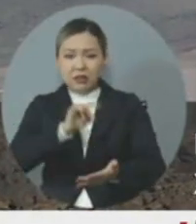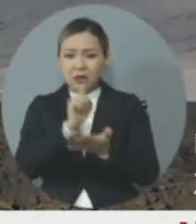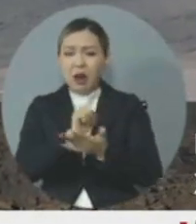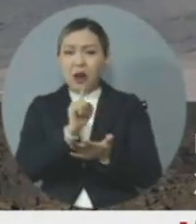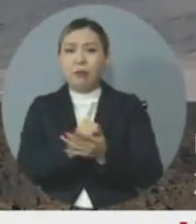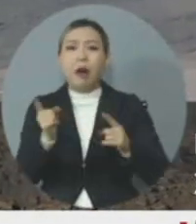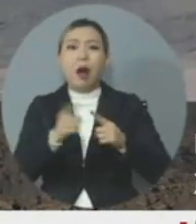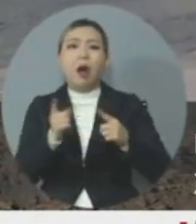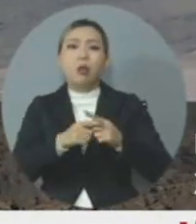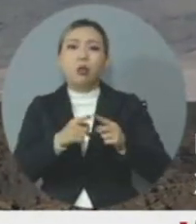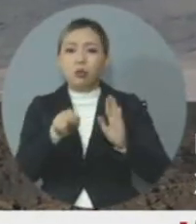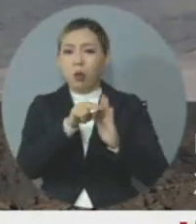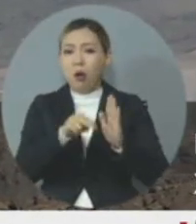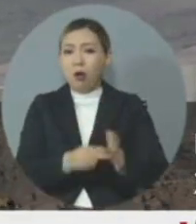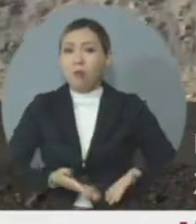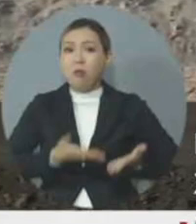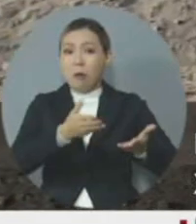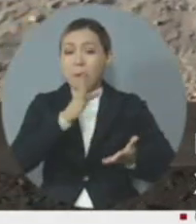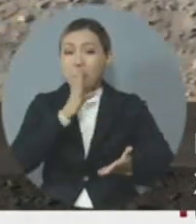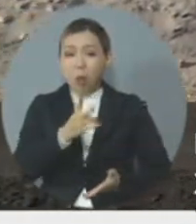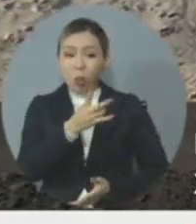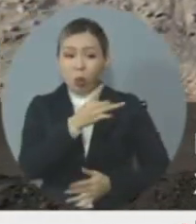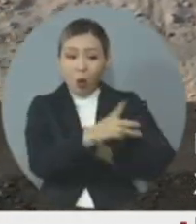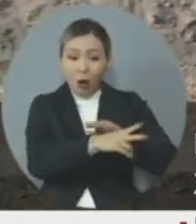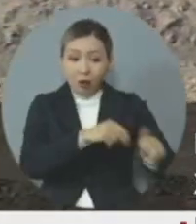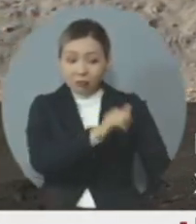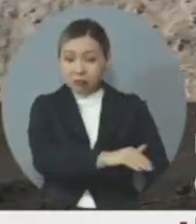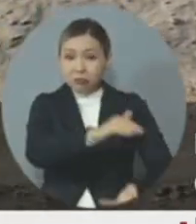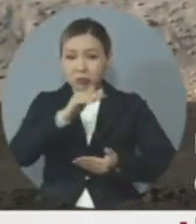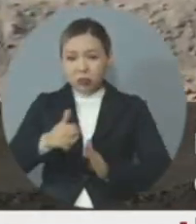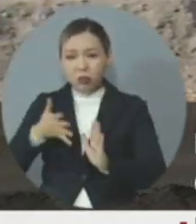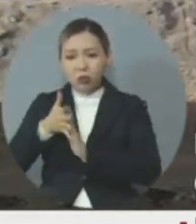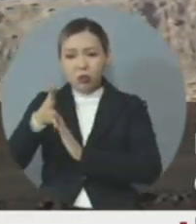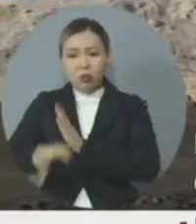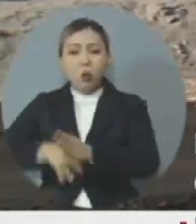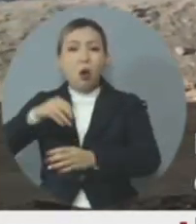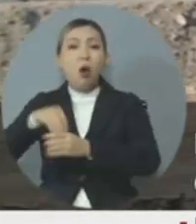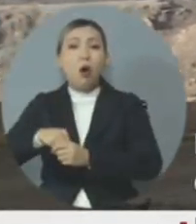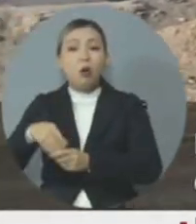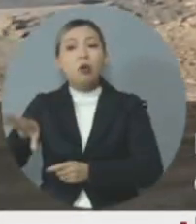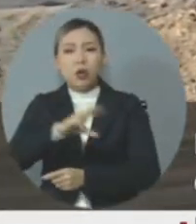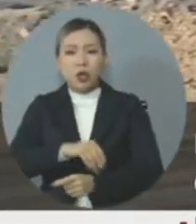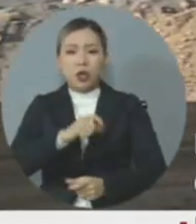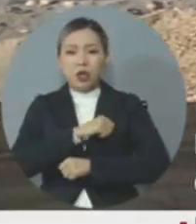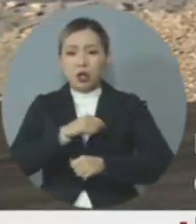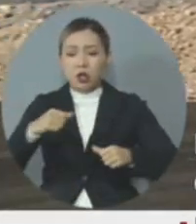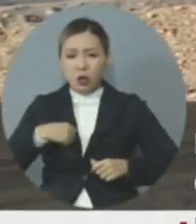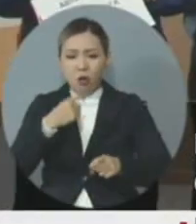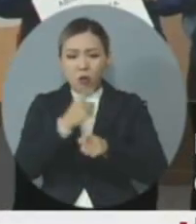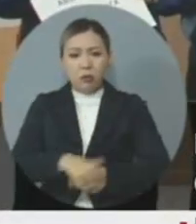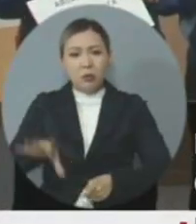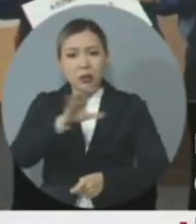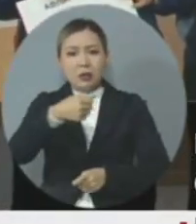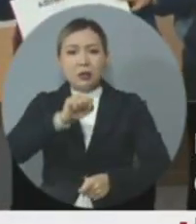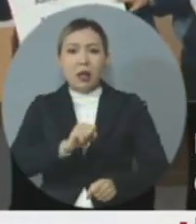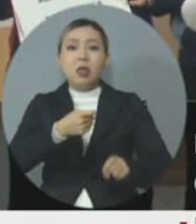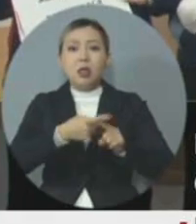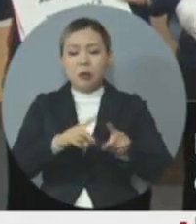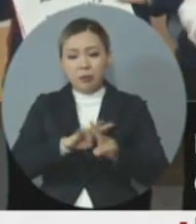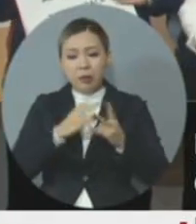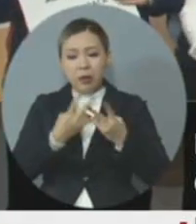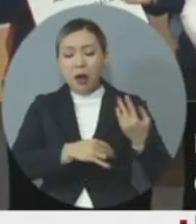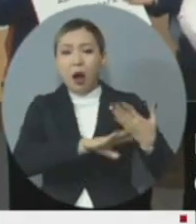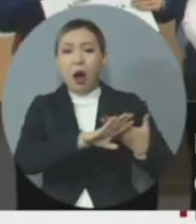Нүүрсний хулгай мөнгийг хүү алдангийн хам төсөвт эргүүлэн авч төсвийн тодтгол хийх замаар иргэд хөдөлмөрчдийн цалин хөлсийг нэмэгдүүлэх, нийгмийн хамгаалал үн